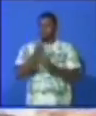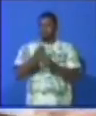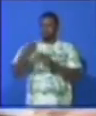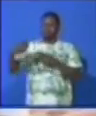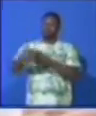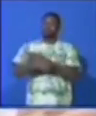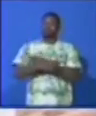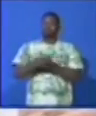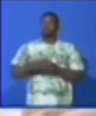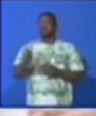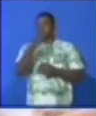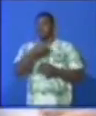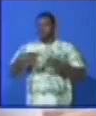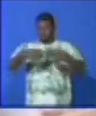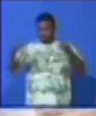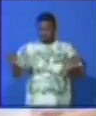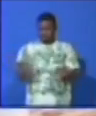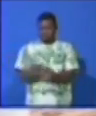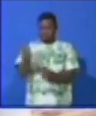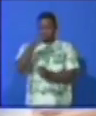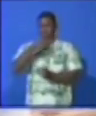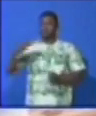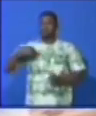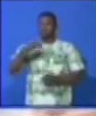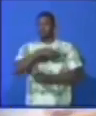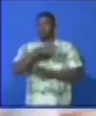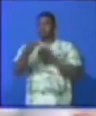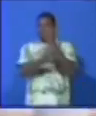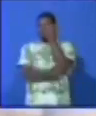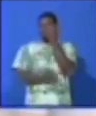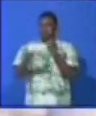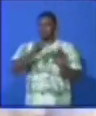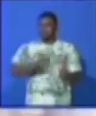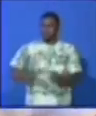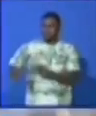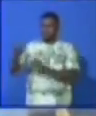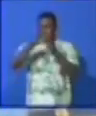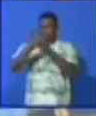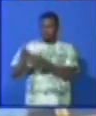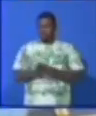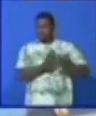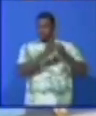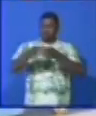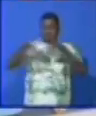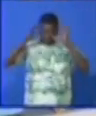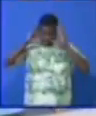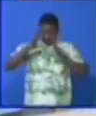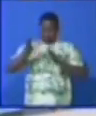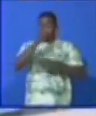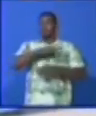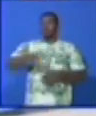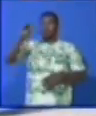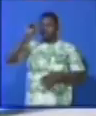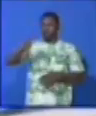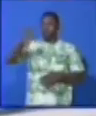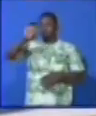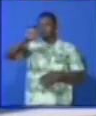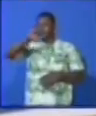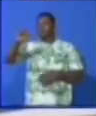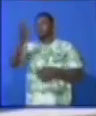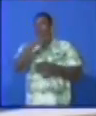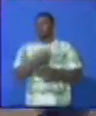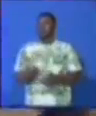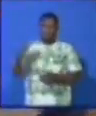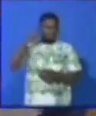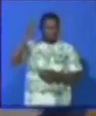Une délégation des pays membres de l'Organisation de la coopération islamique, OCI, chez le président du Faso.